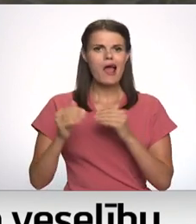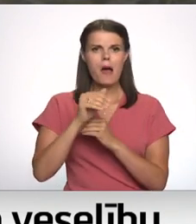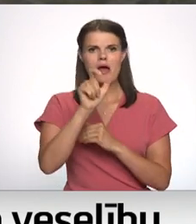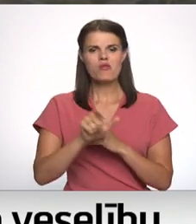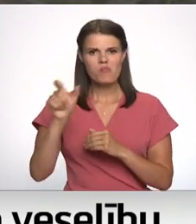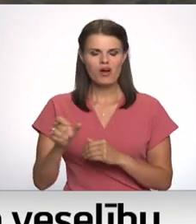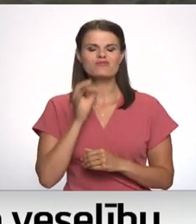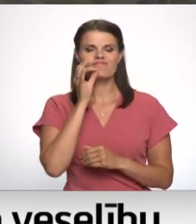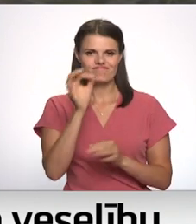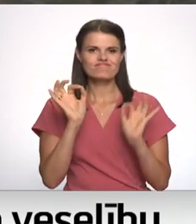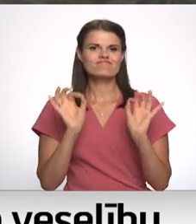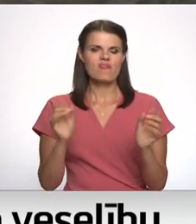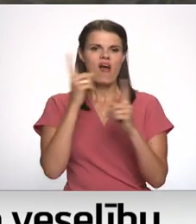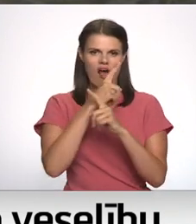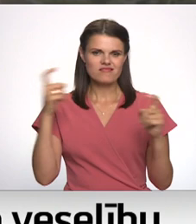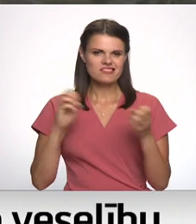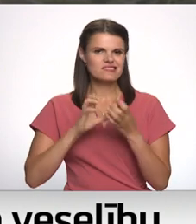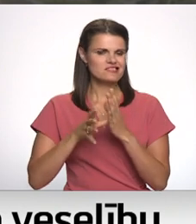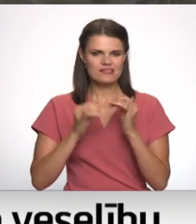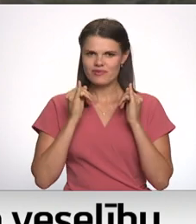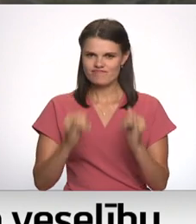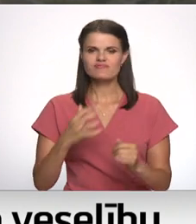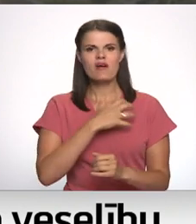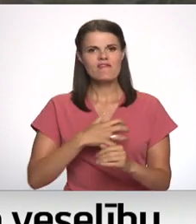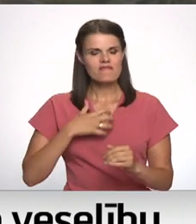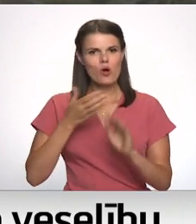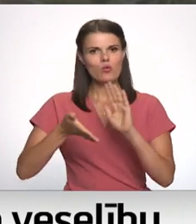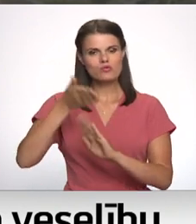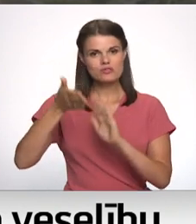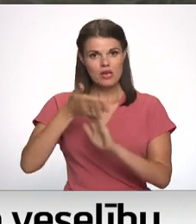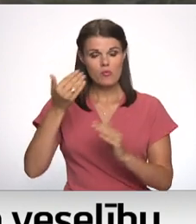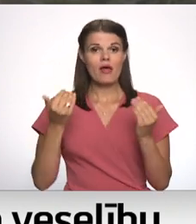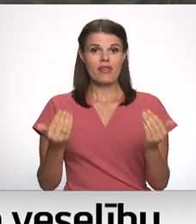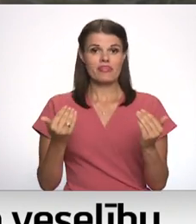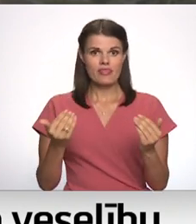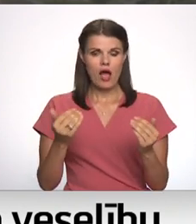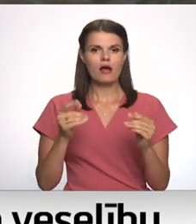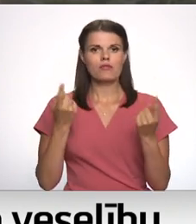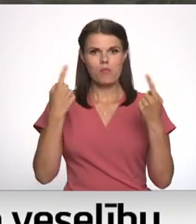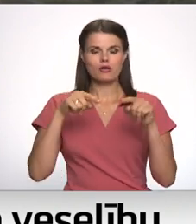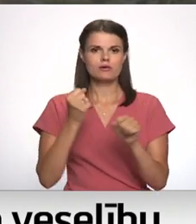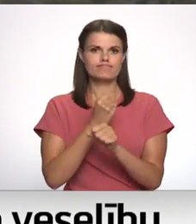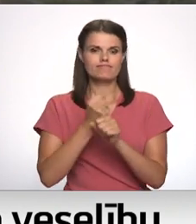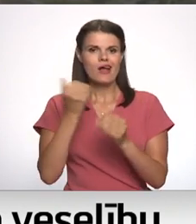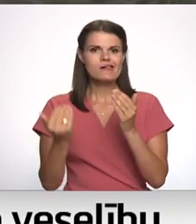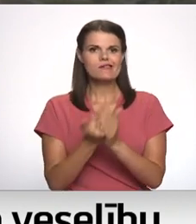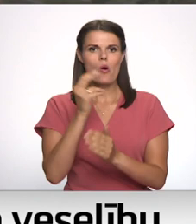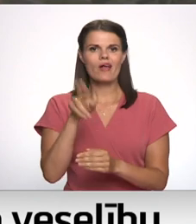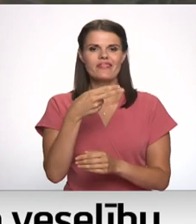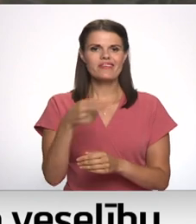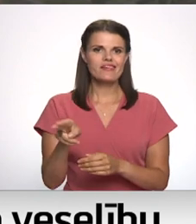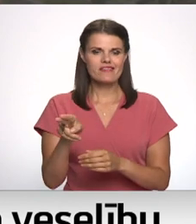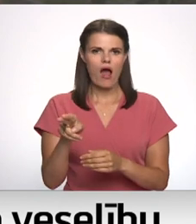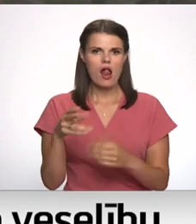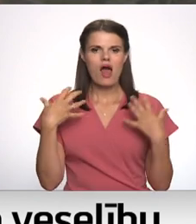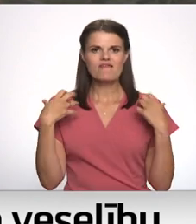gana laba un jāpilnveido. Uz e-veselības pamata pašlaik top jauna digitālās veselības platforma, kurā iecerēts vienu vietu apkopot